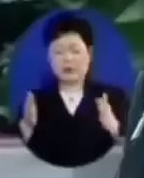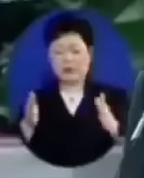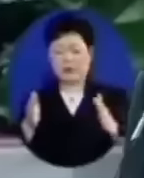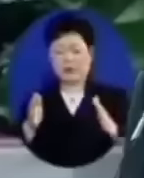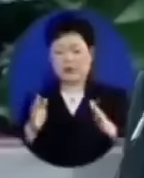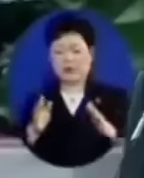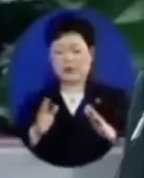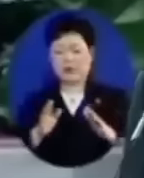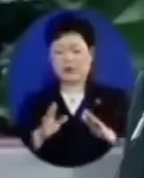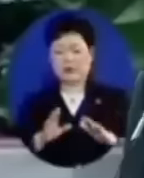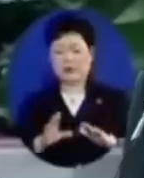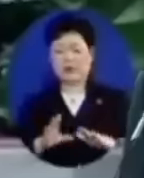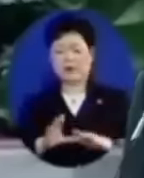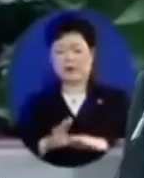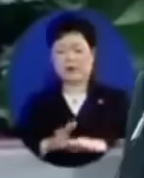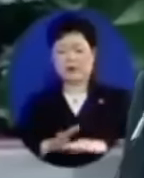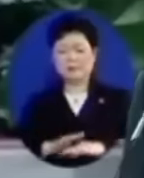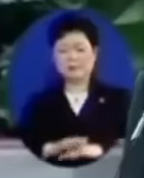오시옵니까